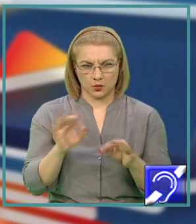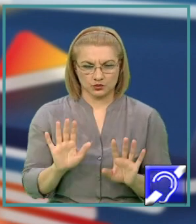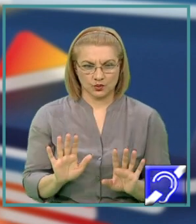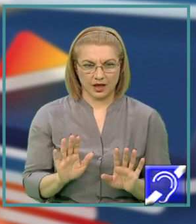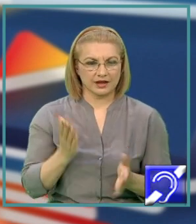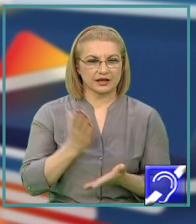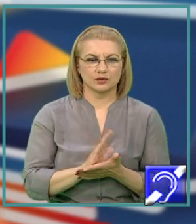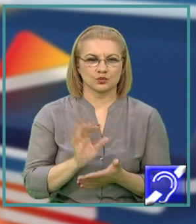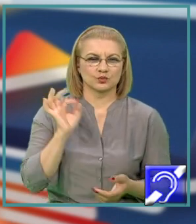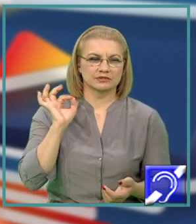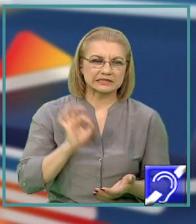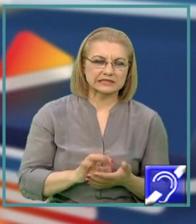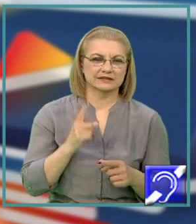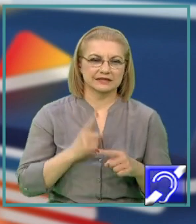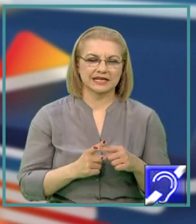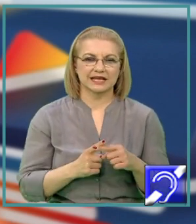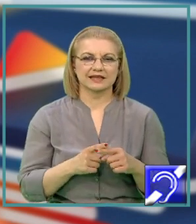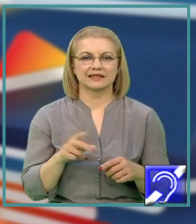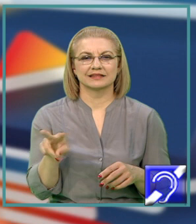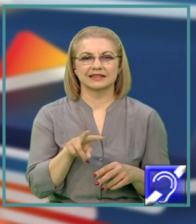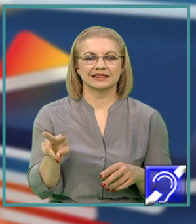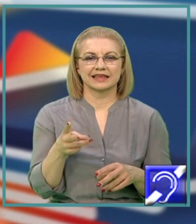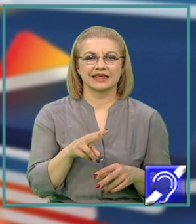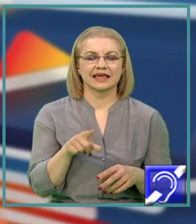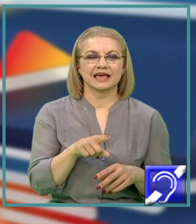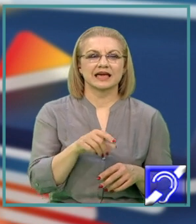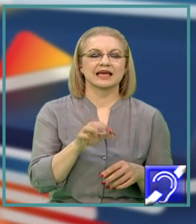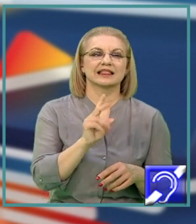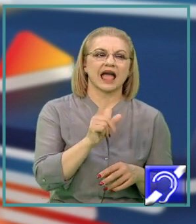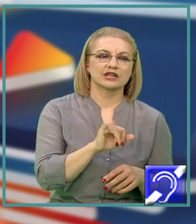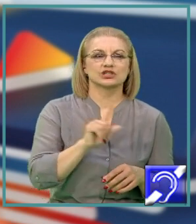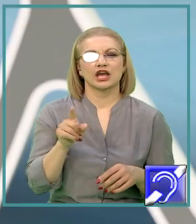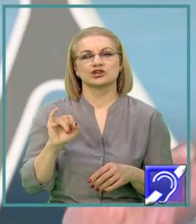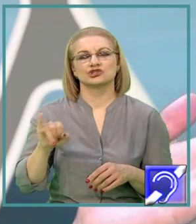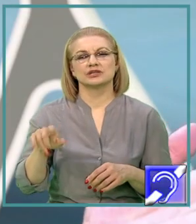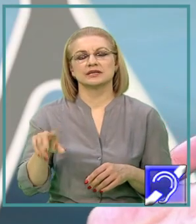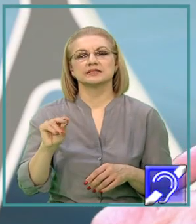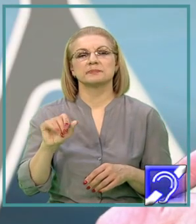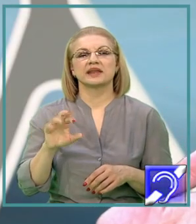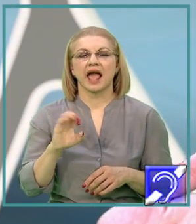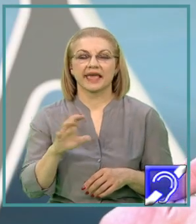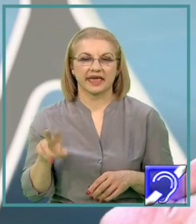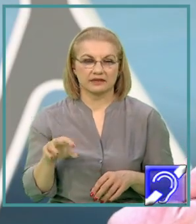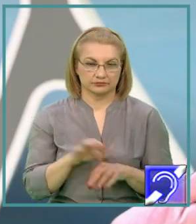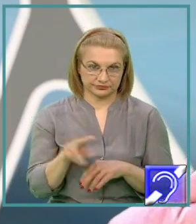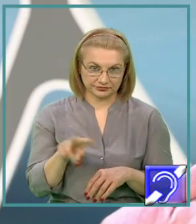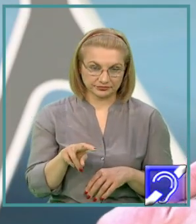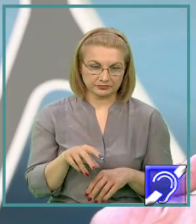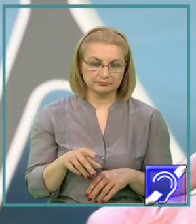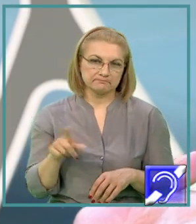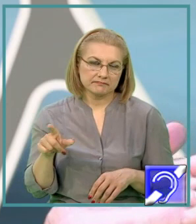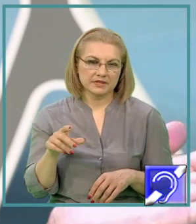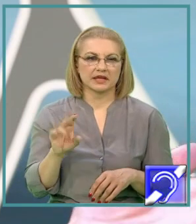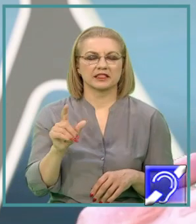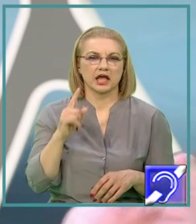încă nedefinită, între Dacia, soția lui Spirache și acesta. Da? Ea oscilează între a fi mulțumită că